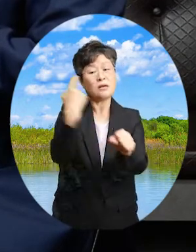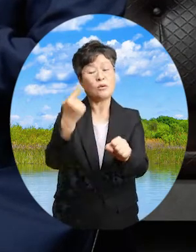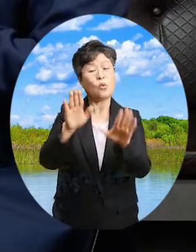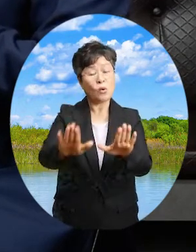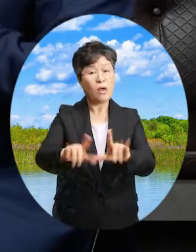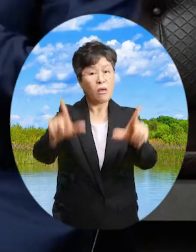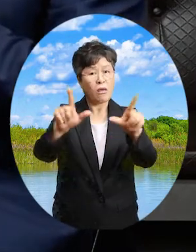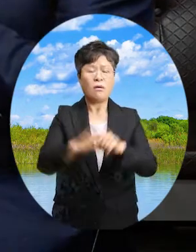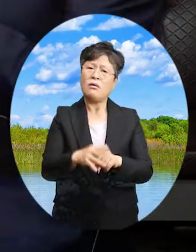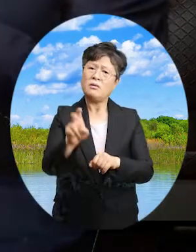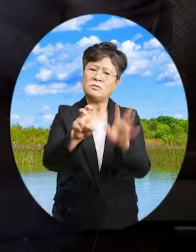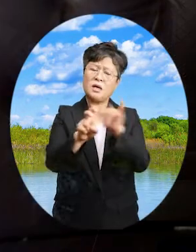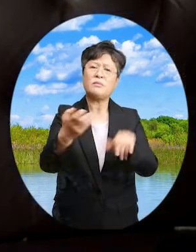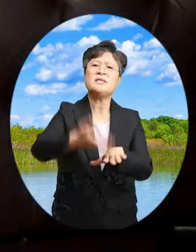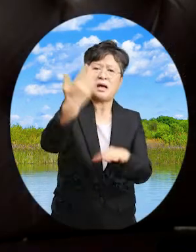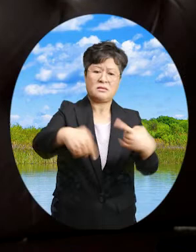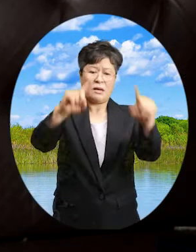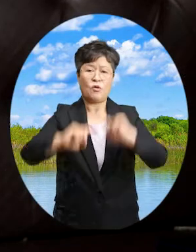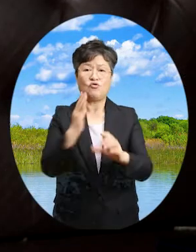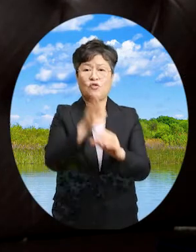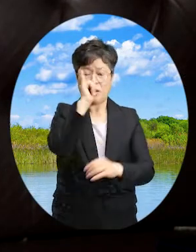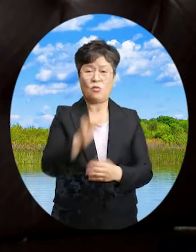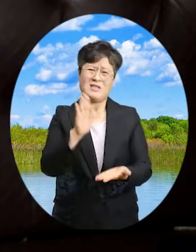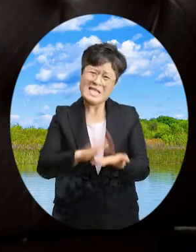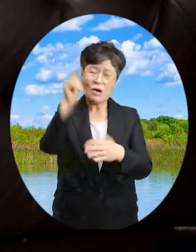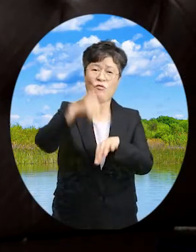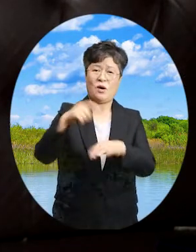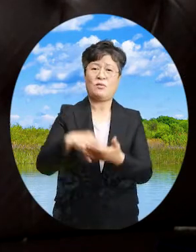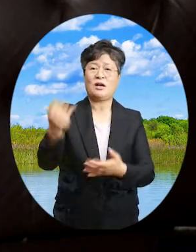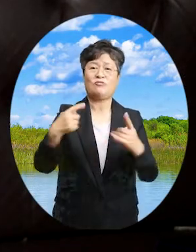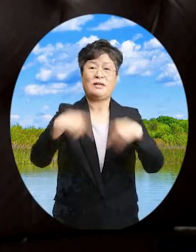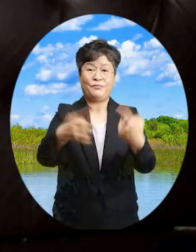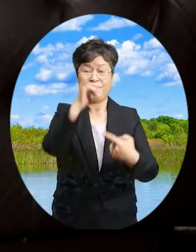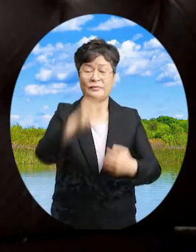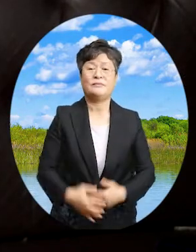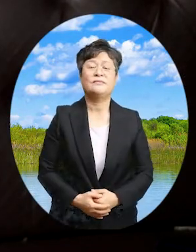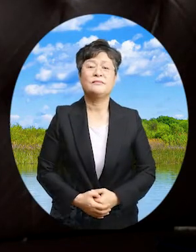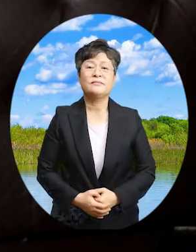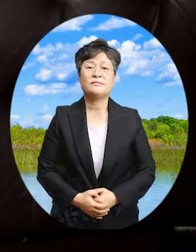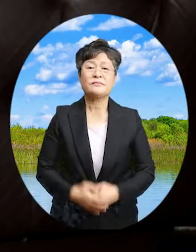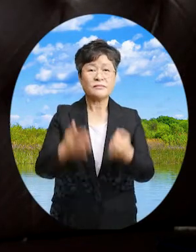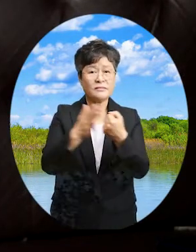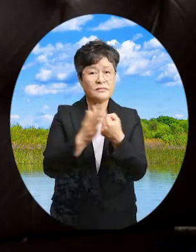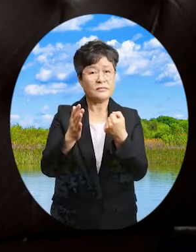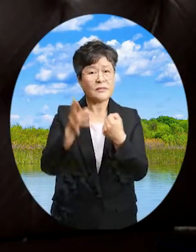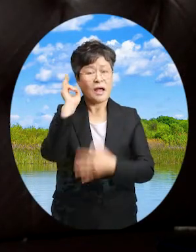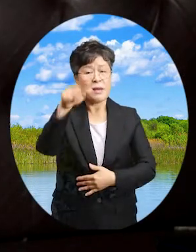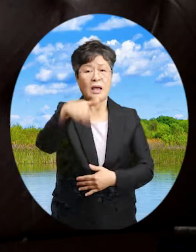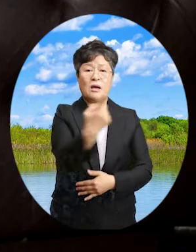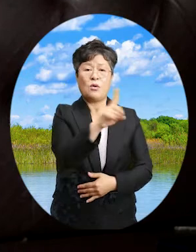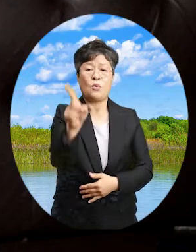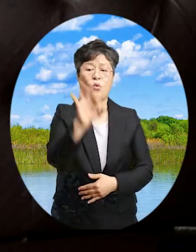활동들을 할 수 있기를 기대하고 있는 거죠. 아, 그러니까 어떻게 생각해 보면 일련의 활동들이 이제 민간에서만 하는 게